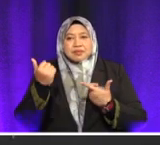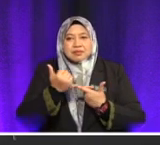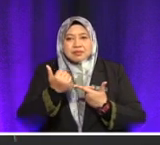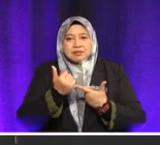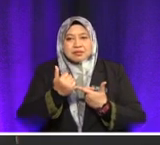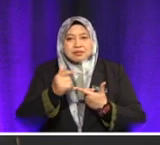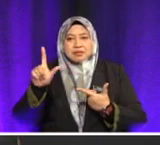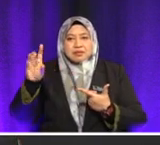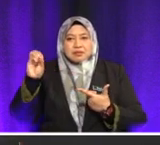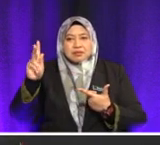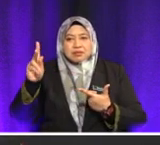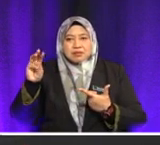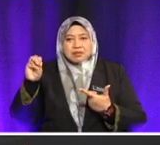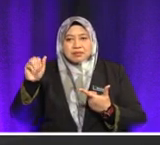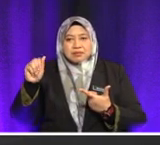kedua